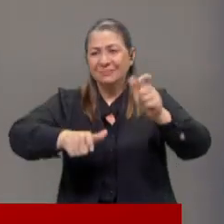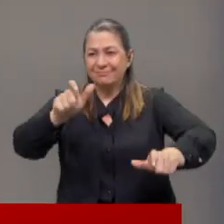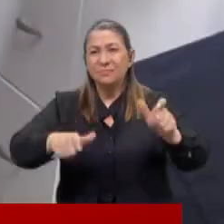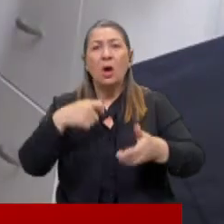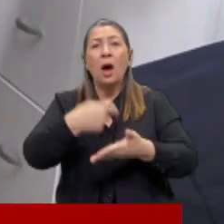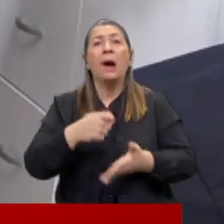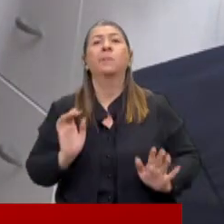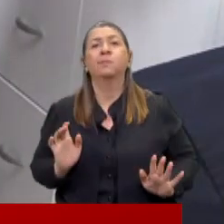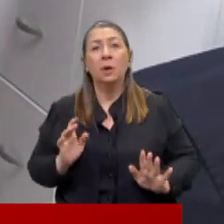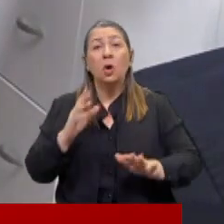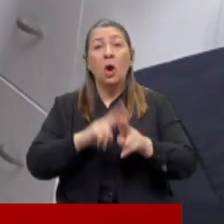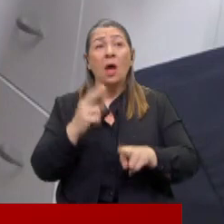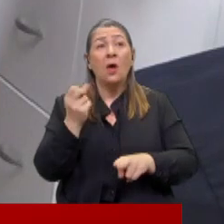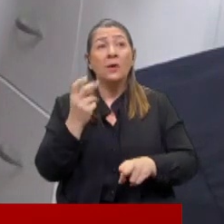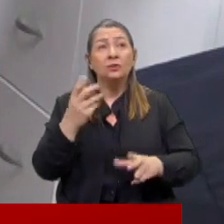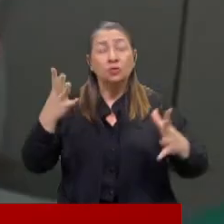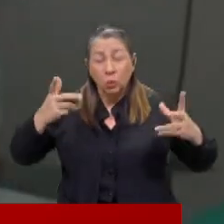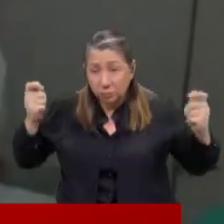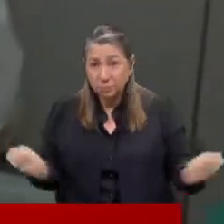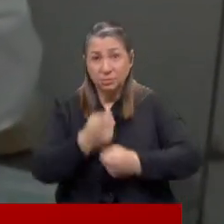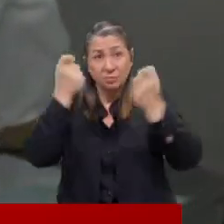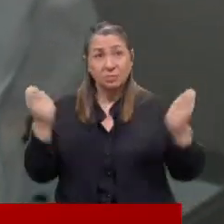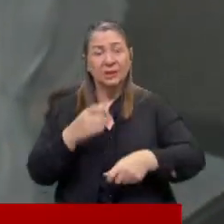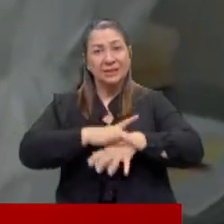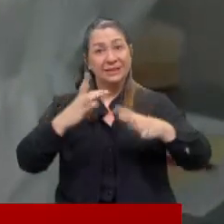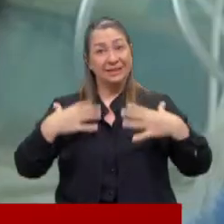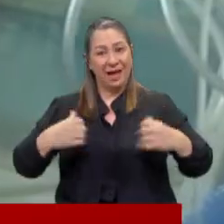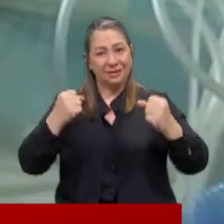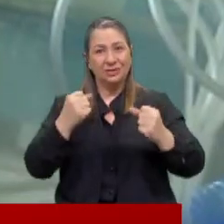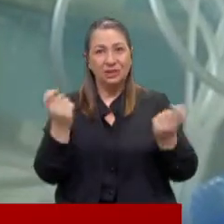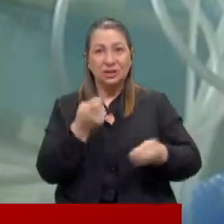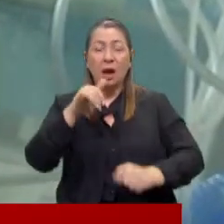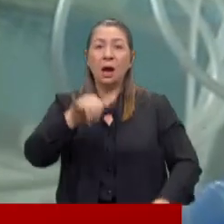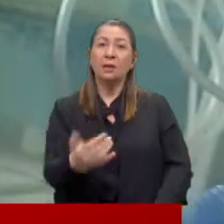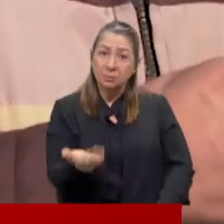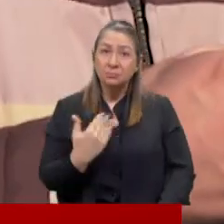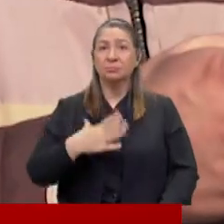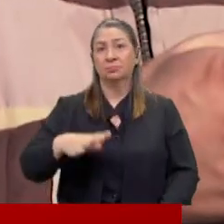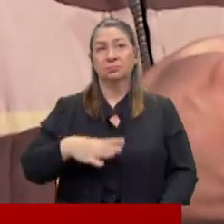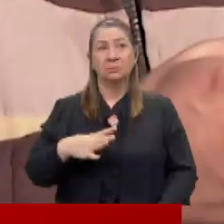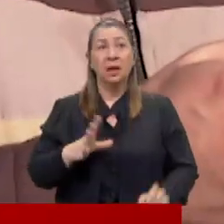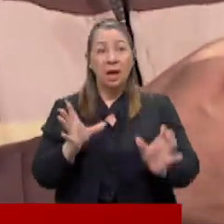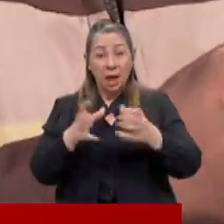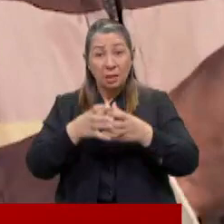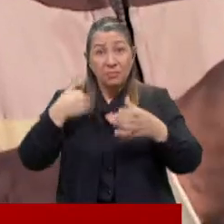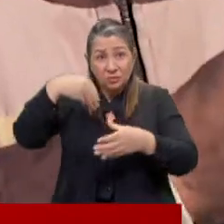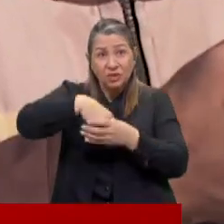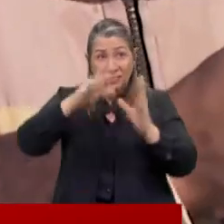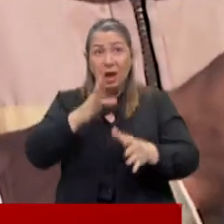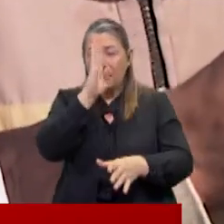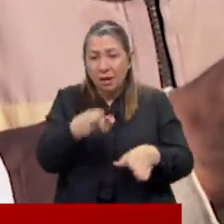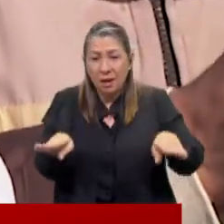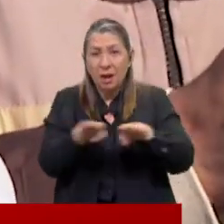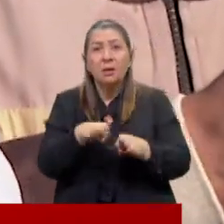ödeme yapılmadı. Koronavirüste özveriyle mücadele eden sağlık çalışanları haklarını istedi. Ekipte olmamıza rağmen adaletli